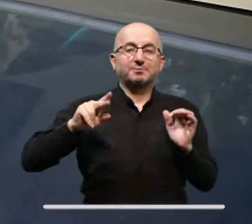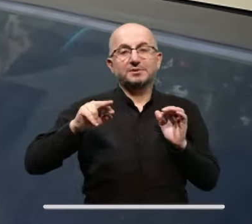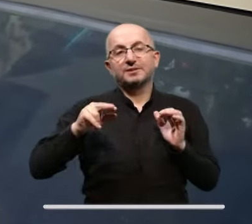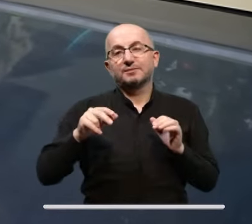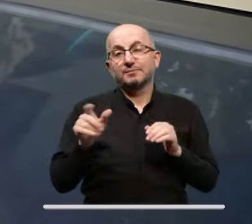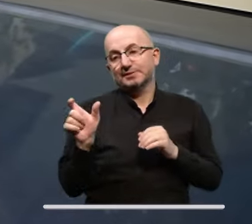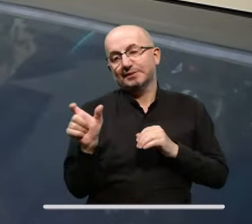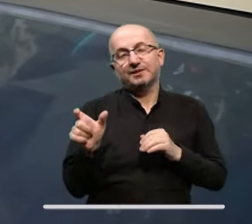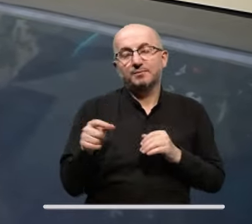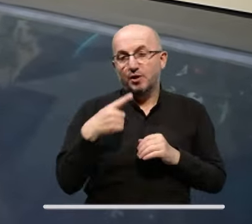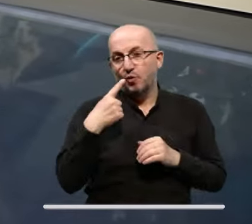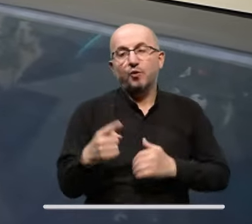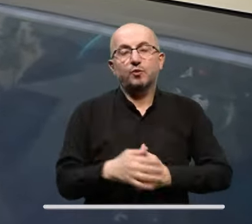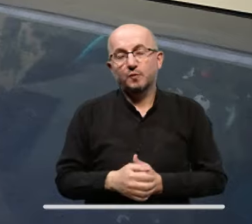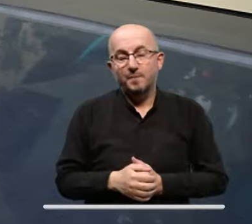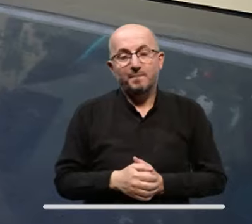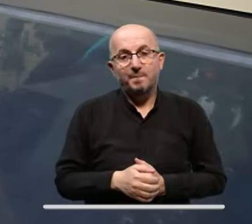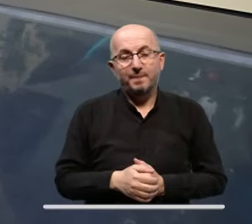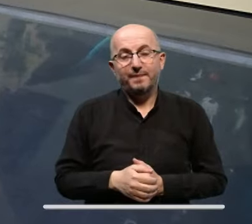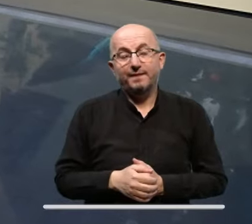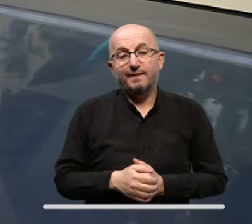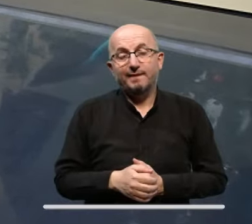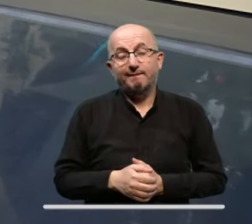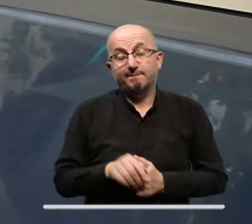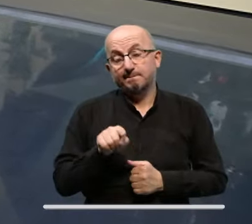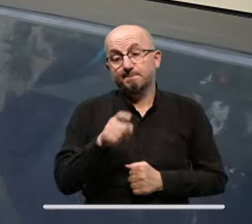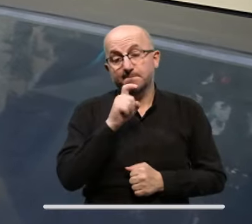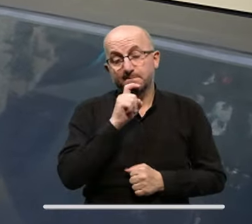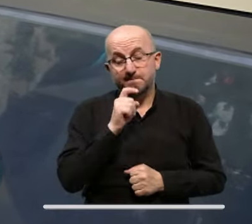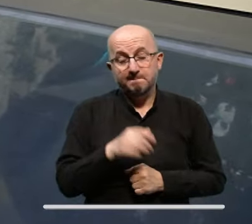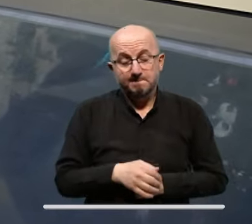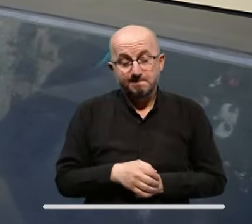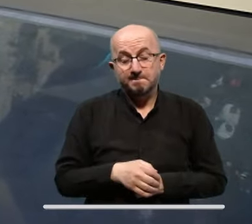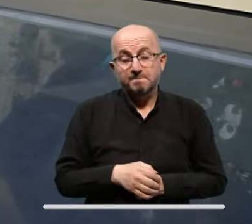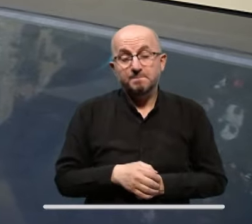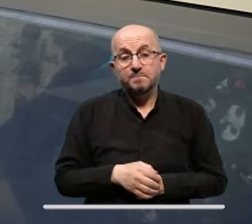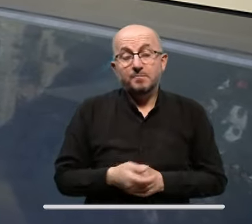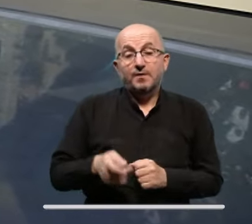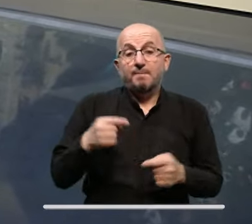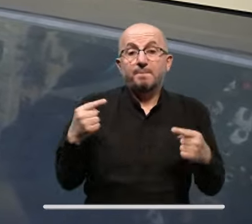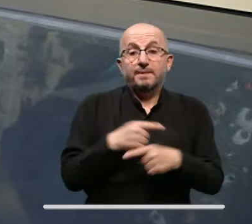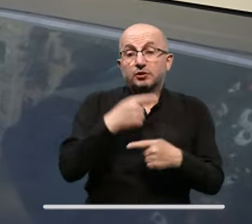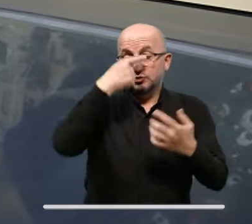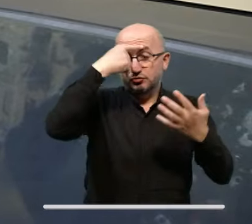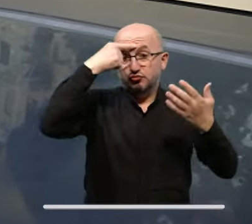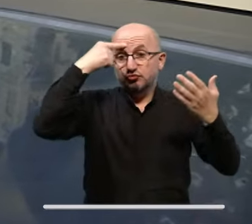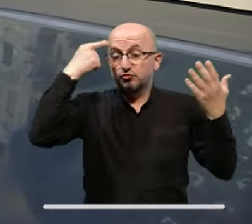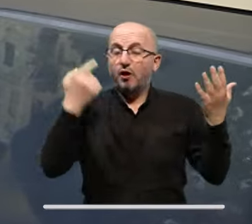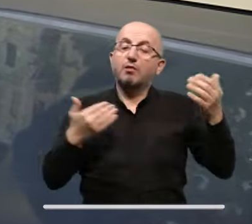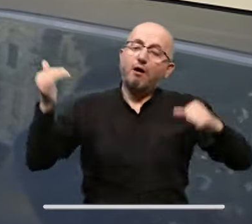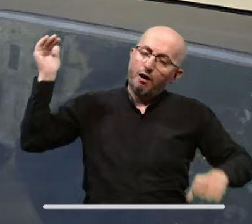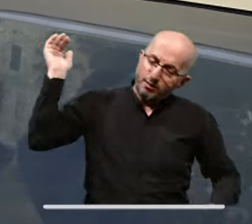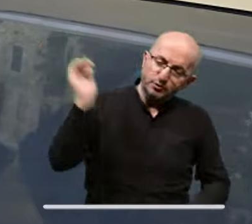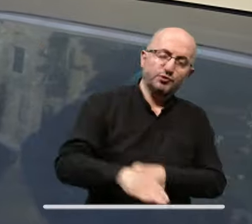edayla söylüyorum eğer böyle dersem İşte bu yanlış olur Halbuki tam tersi inşallah geleceğim yani